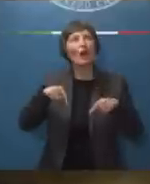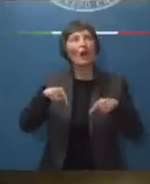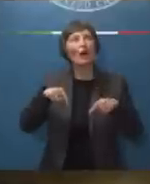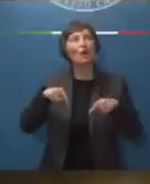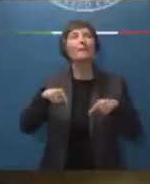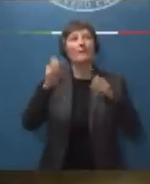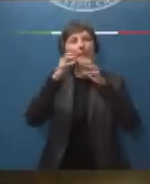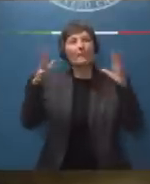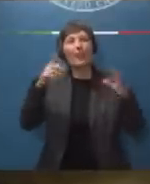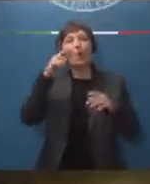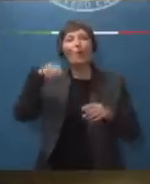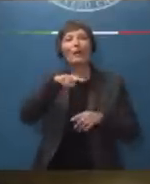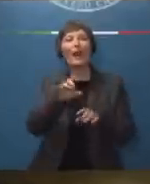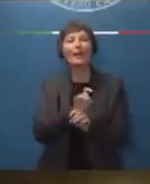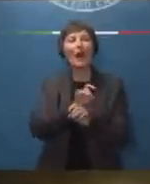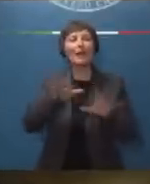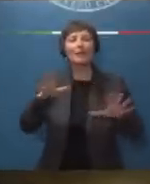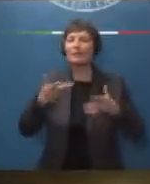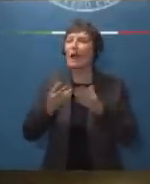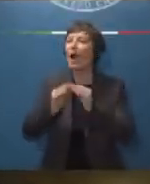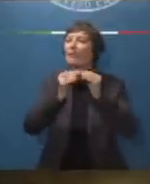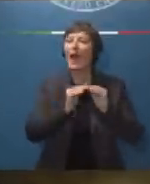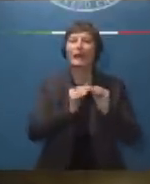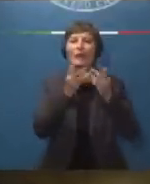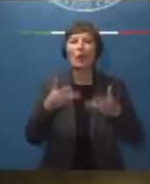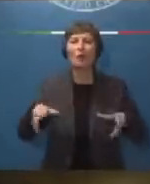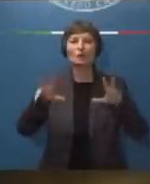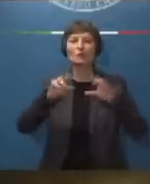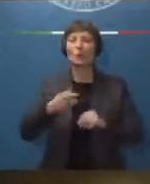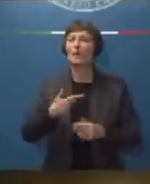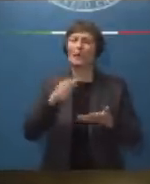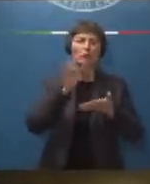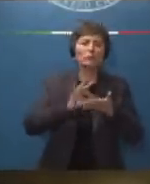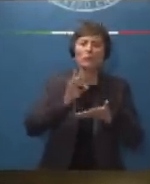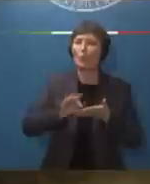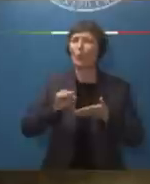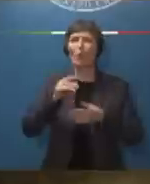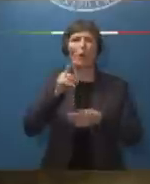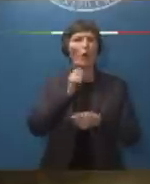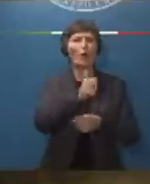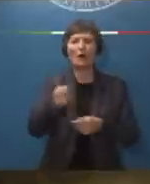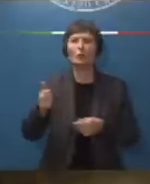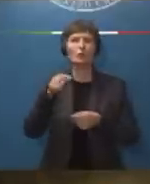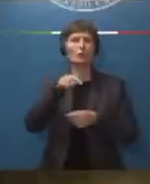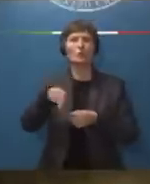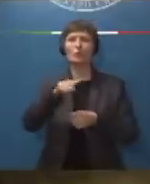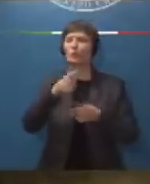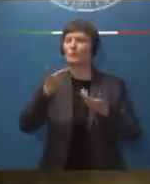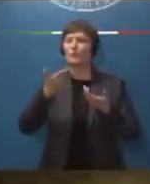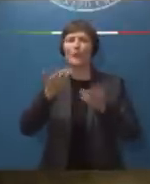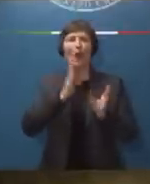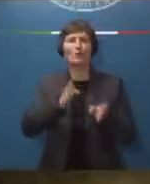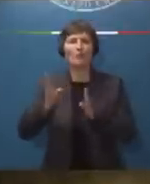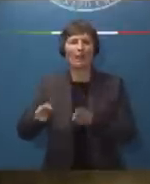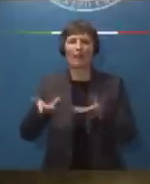libera e ricostruita perché ogni scuola ogni ospedale ogni campanile che noi ricostruiremo